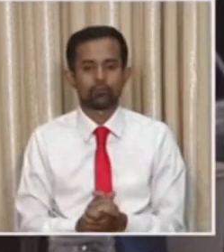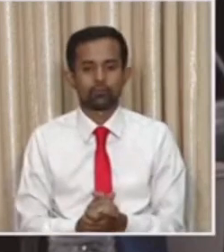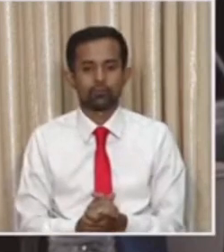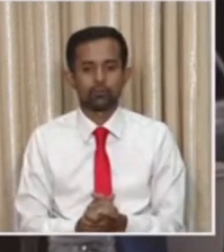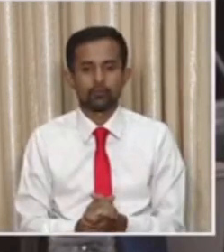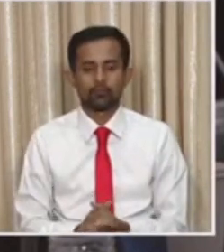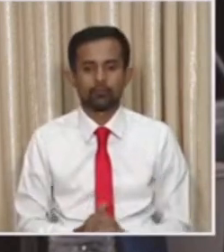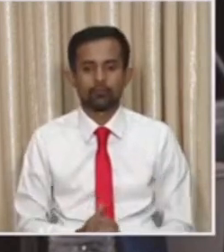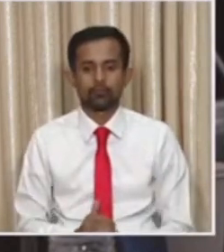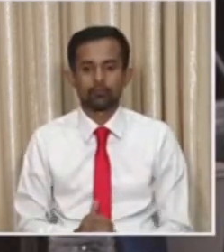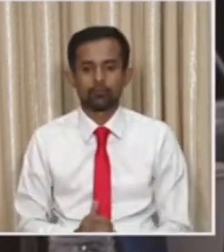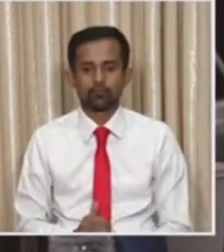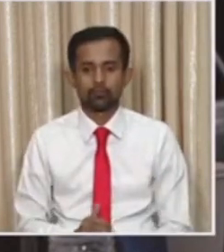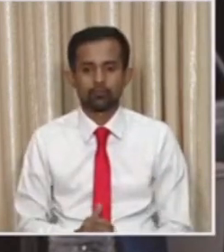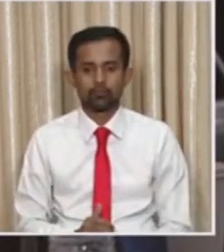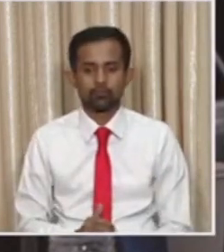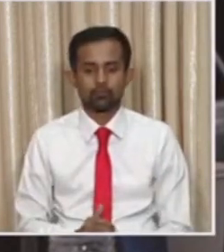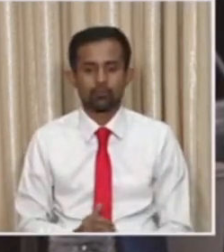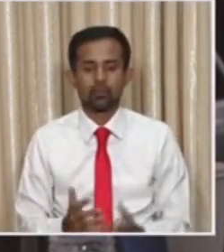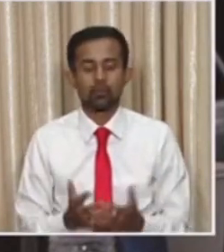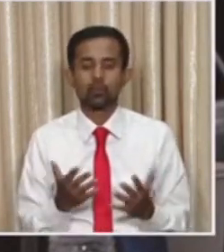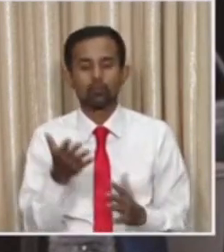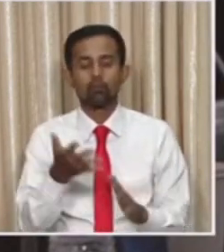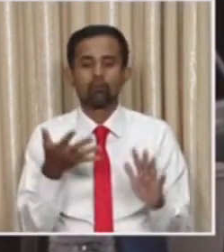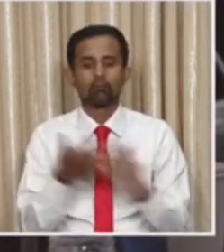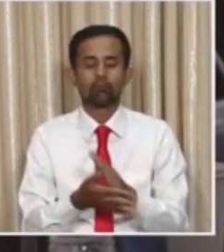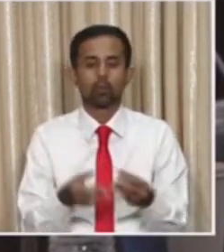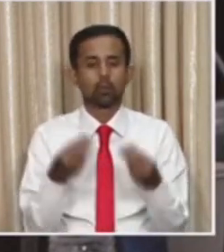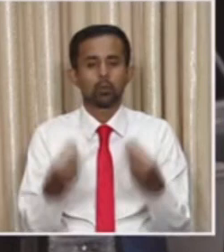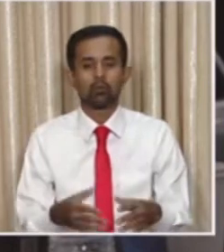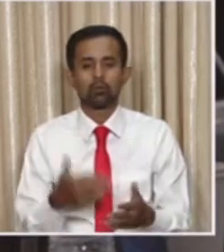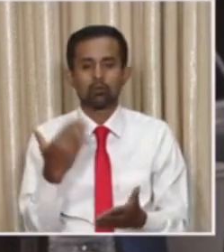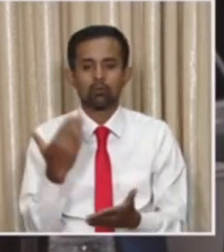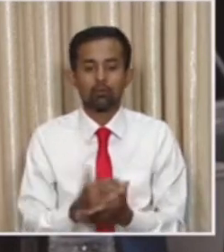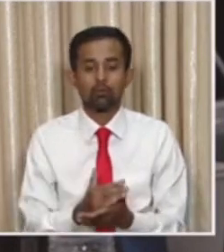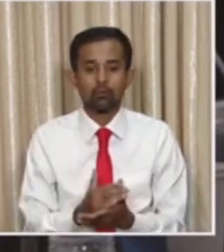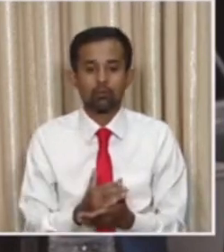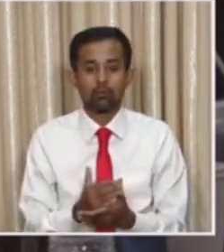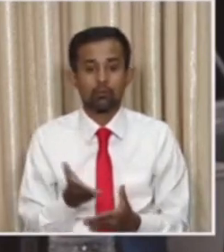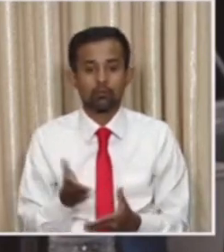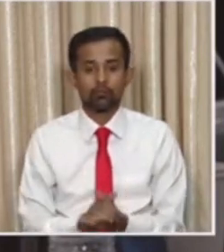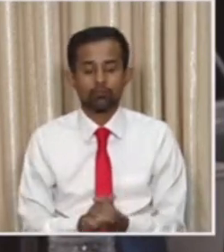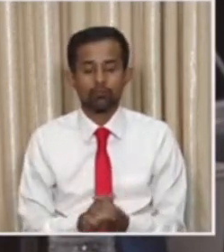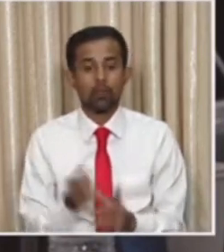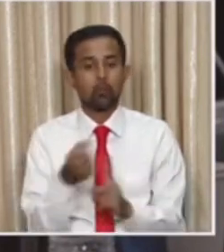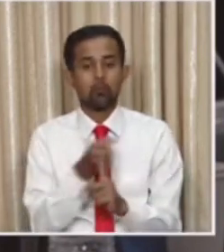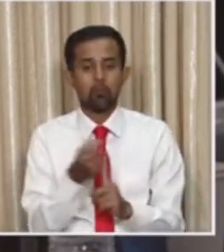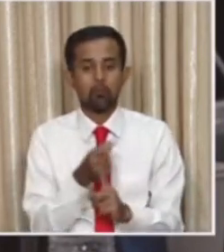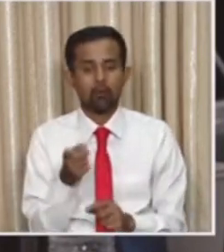பெரிய ஊழல்களை செய்தாலும் அந்த ஊழல்வாதிகள் இந்த பிராந்திய பூகோள ஆதிக்க சக்திகளுடைய கைப்பிள்ளைகளாக இருக்கின்ற வரையில்